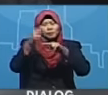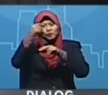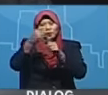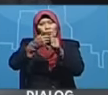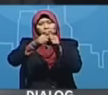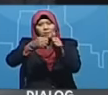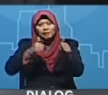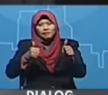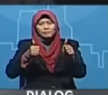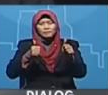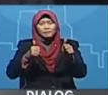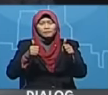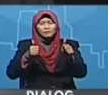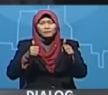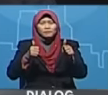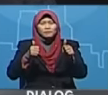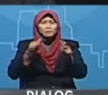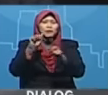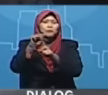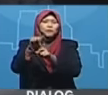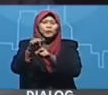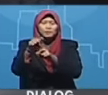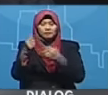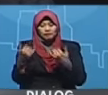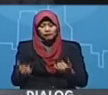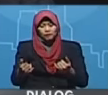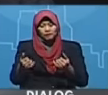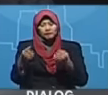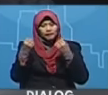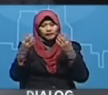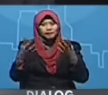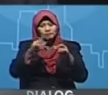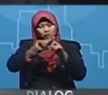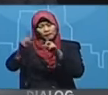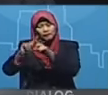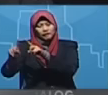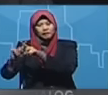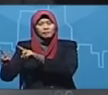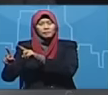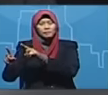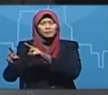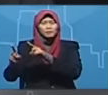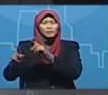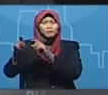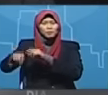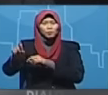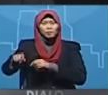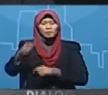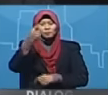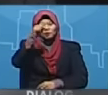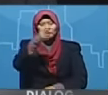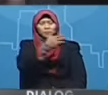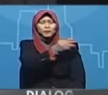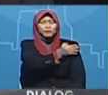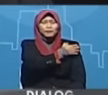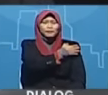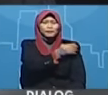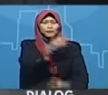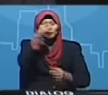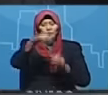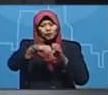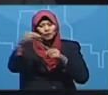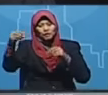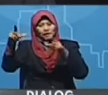pencegahan undang-undang ni. Yang begitu juga lain-lain keperluan dari segi penguatkuasaan, penambahbaikan kepada keperluan lisensi dan